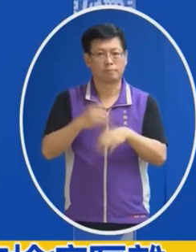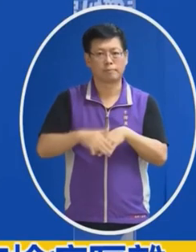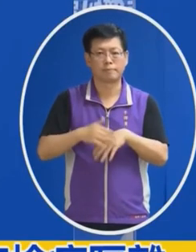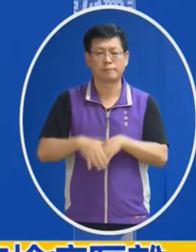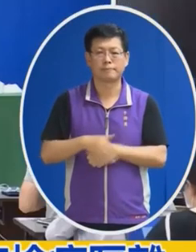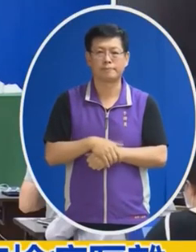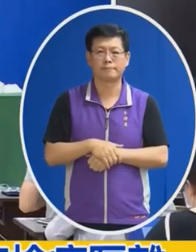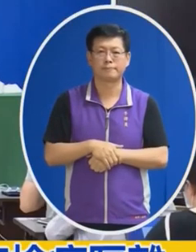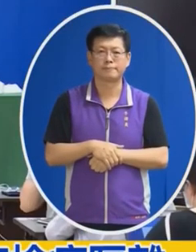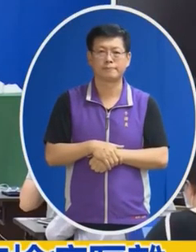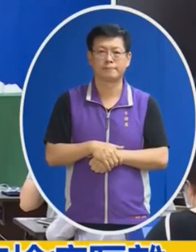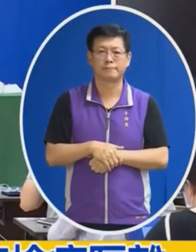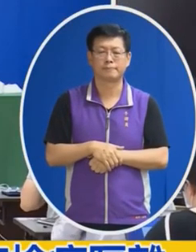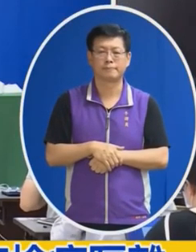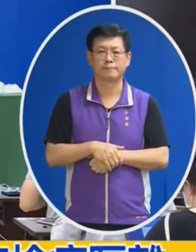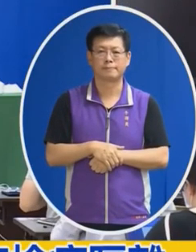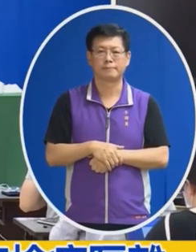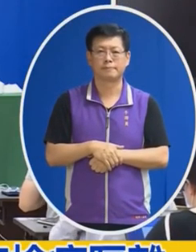力。